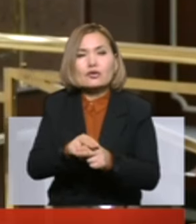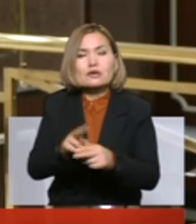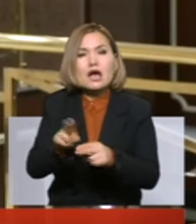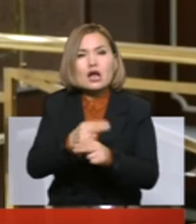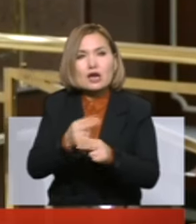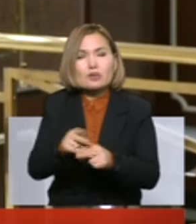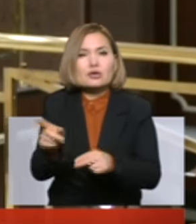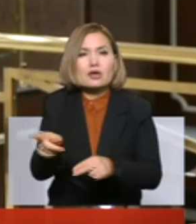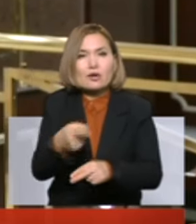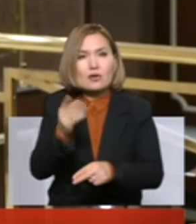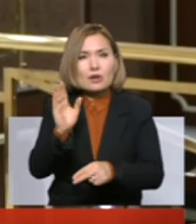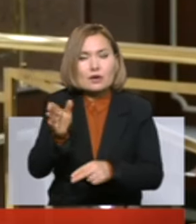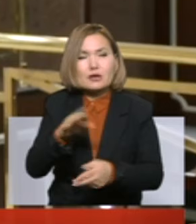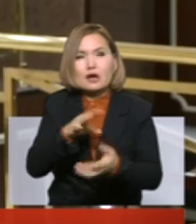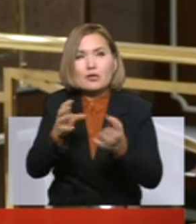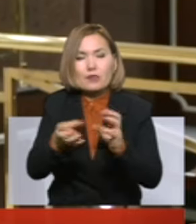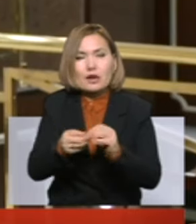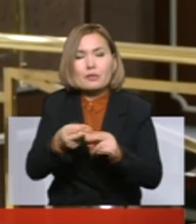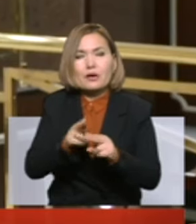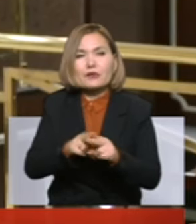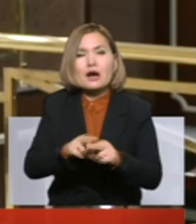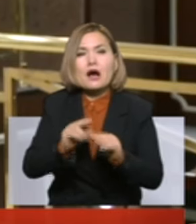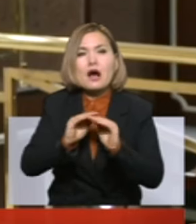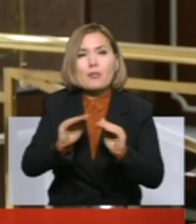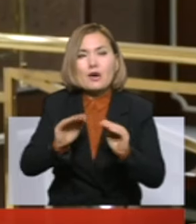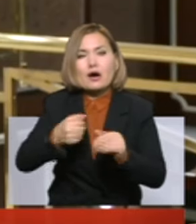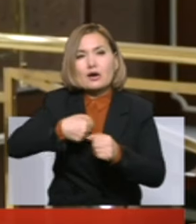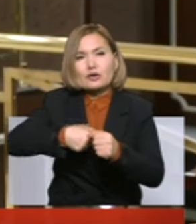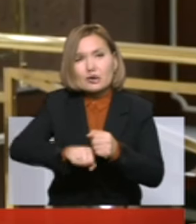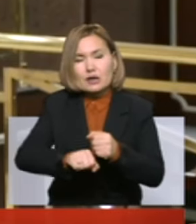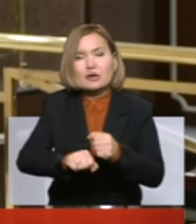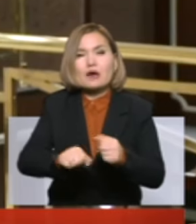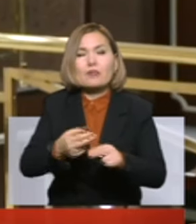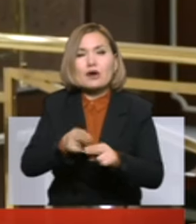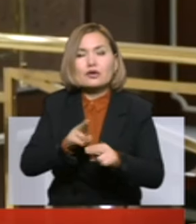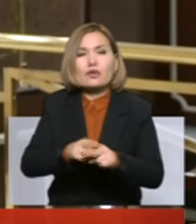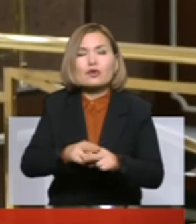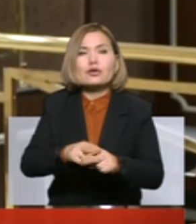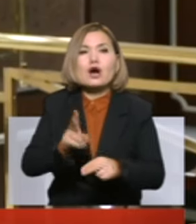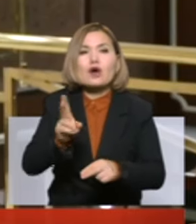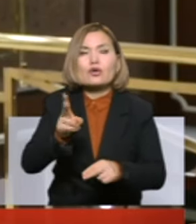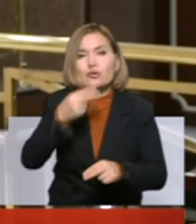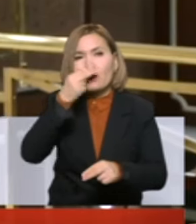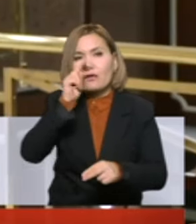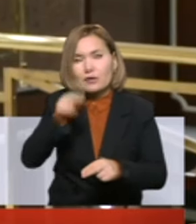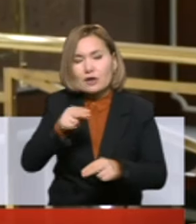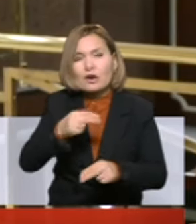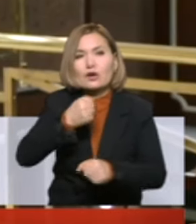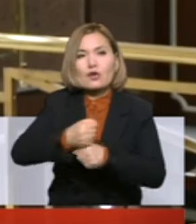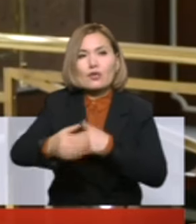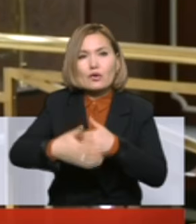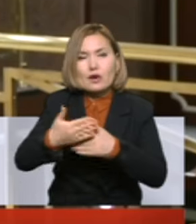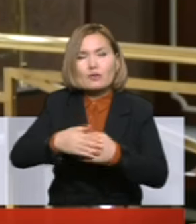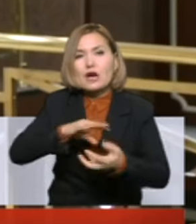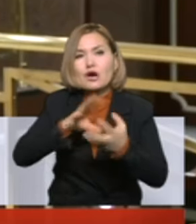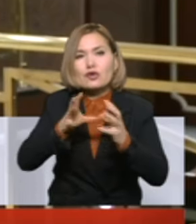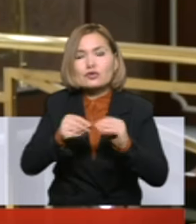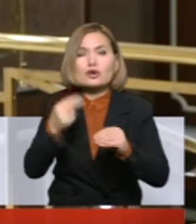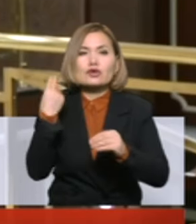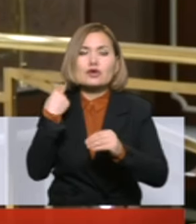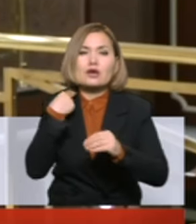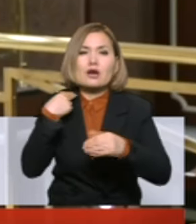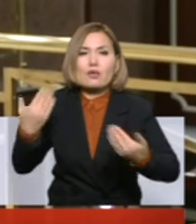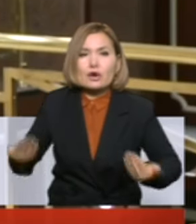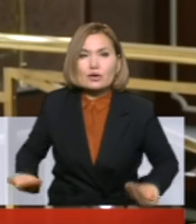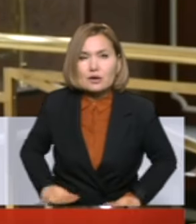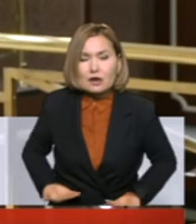Енді ең негізгілеріне тоқталайын. Педофилдер алдағы уақытта өмір бойы бас бостандығынан айырылуы мүмкін. Және балалардың өмірін қиған, яғни